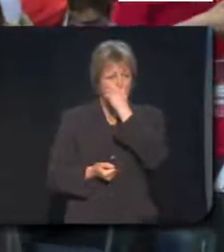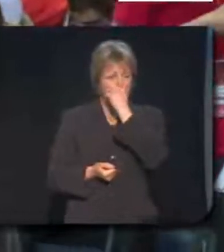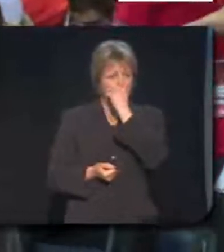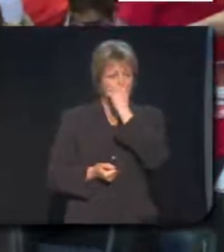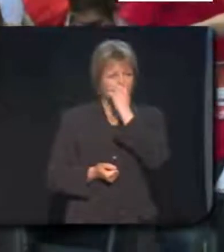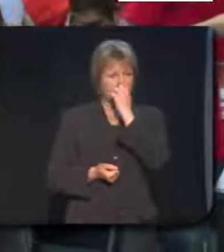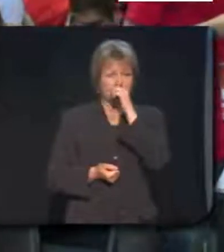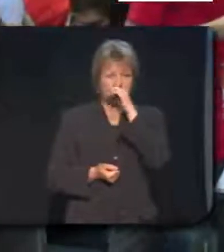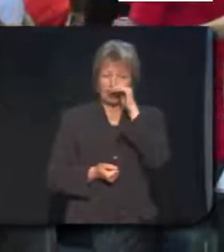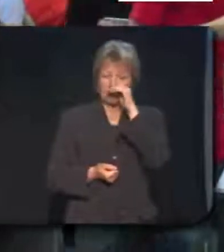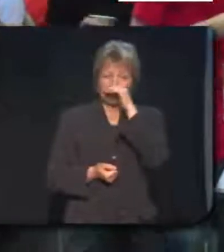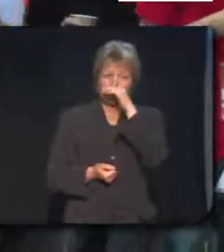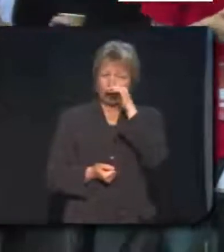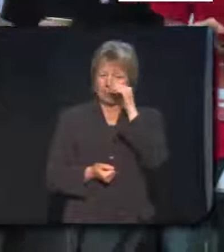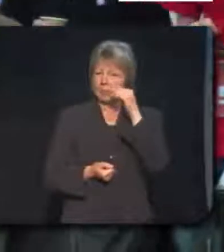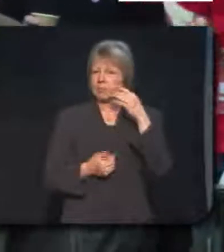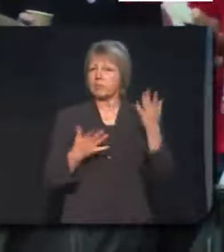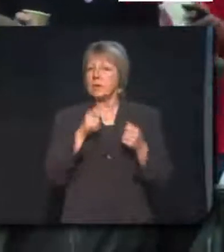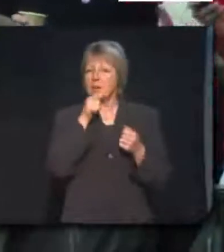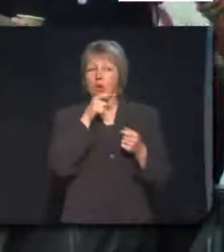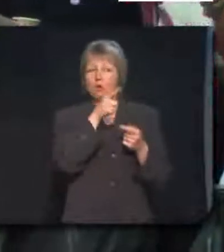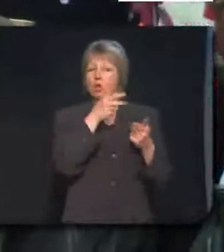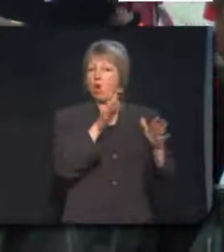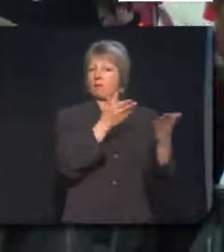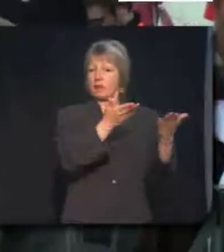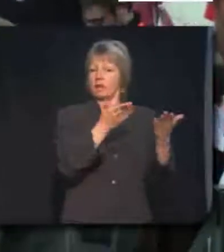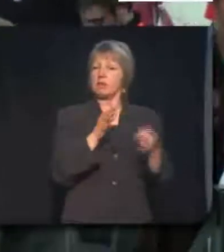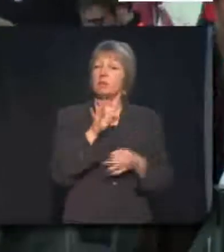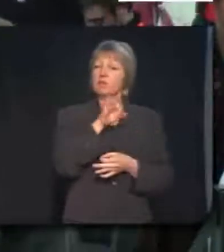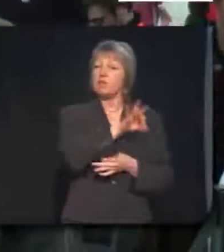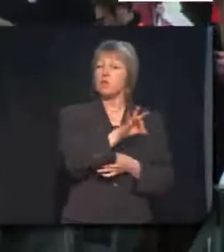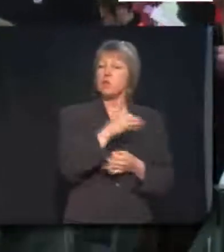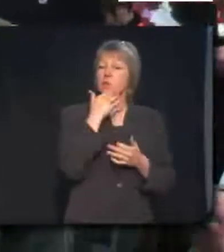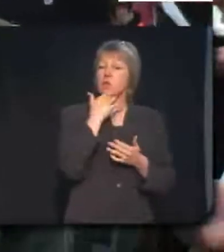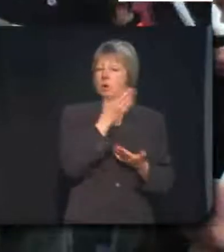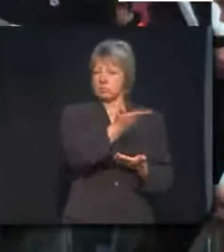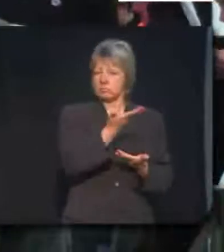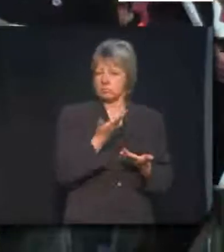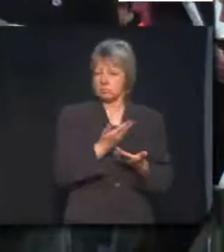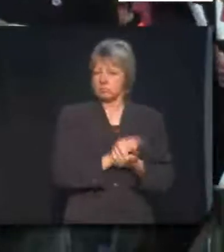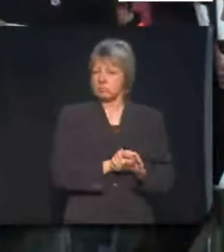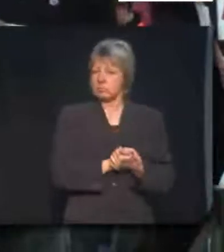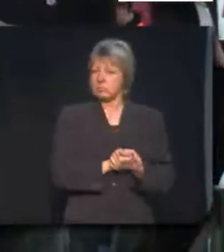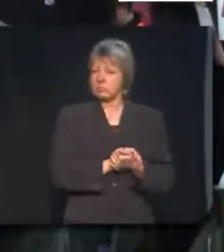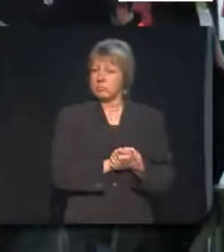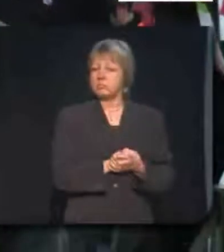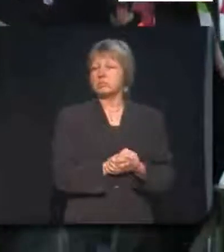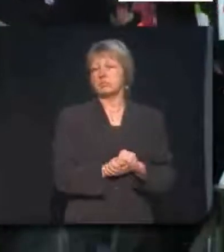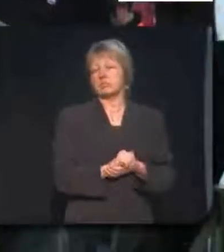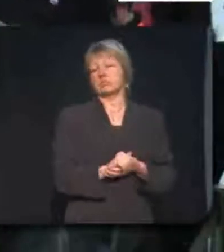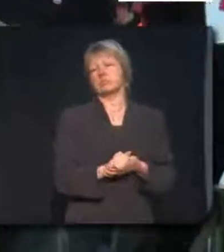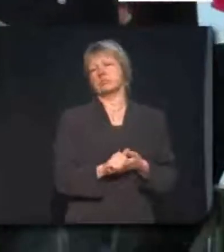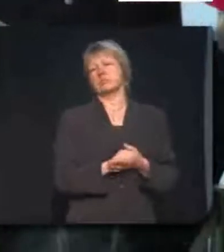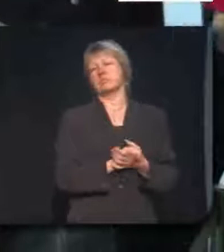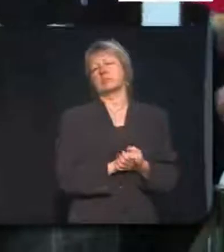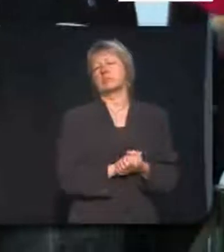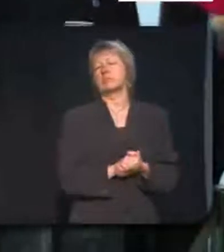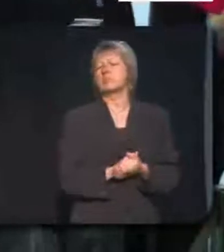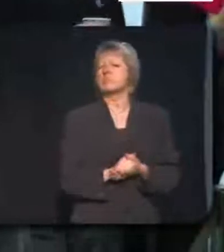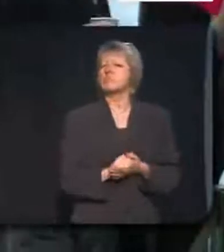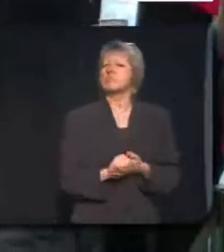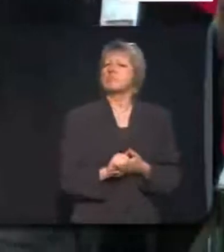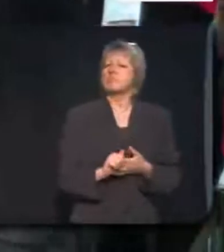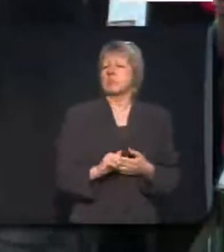du stehst am Mikro das Mikro ist offen die Pro rede bitte keine Zeit läuft auch schon ich wollte meine